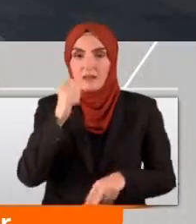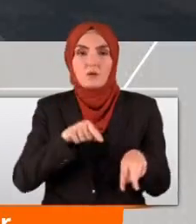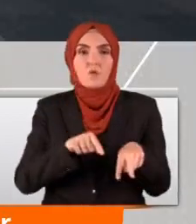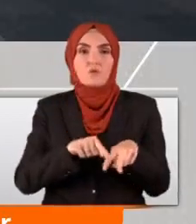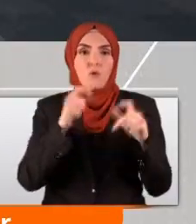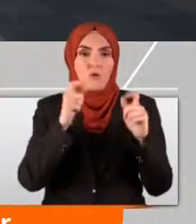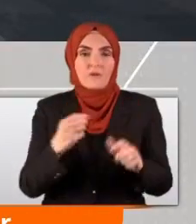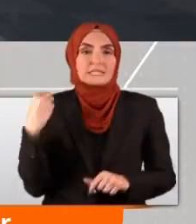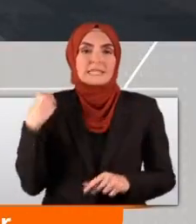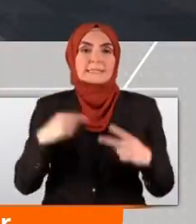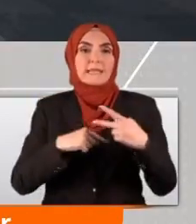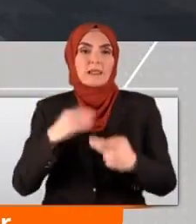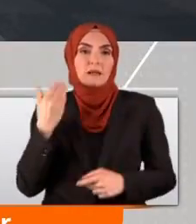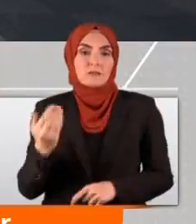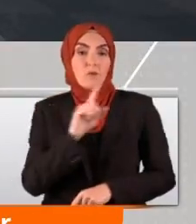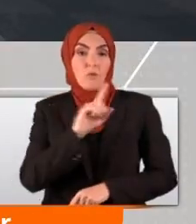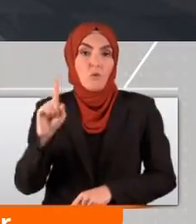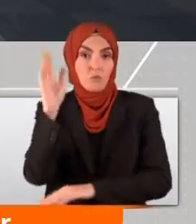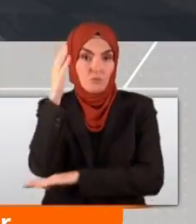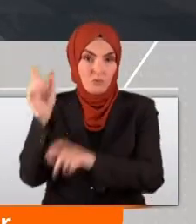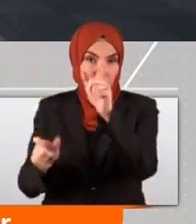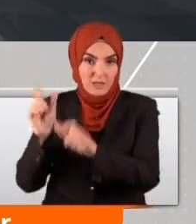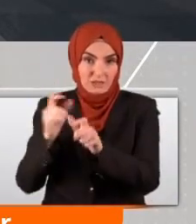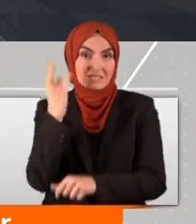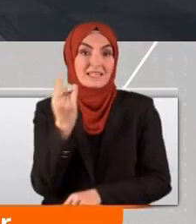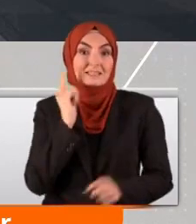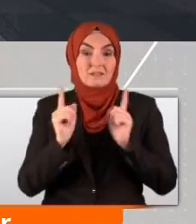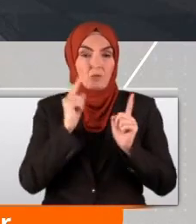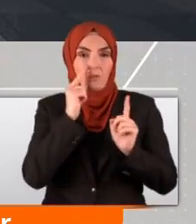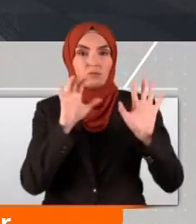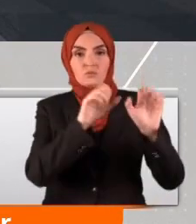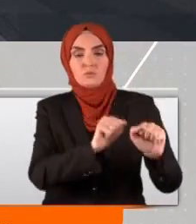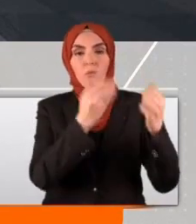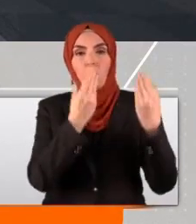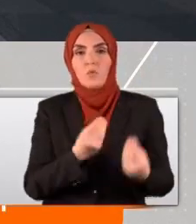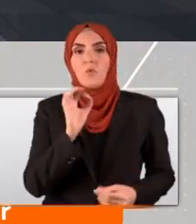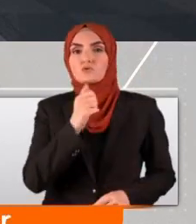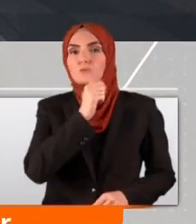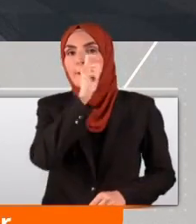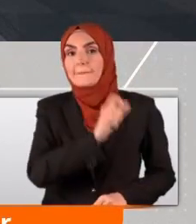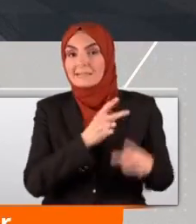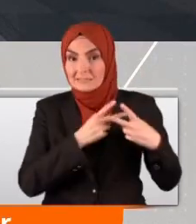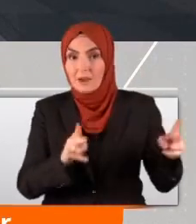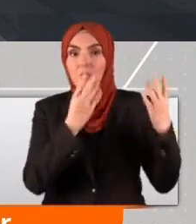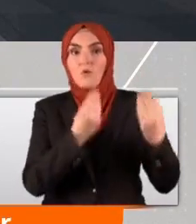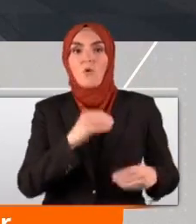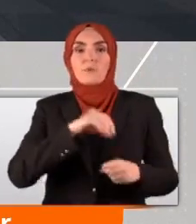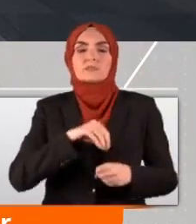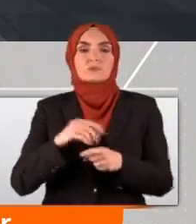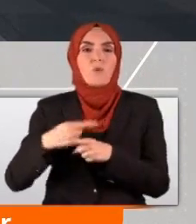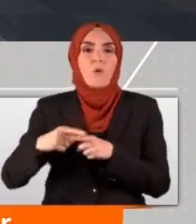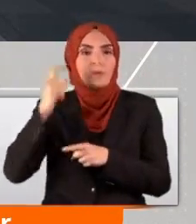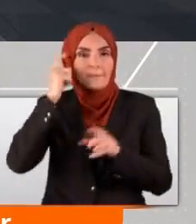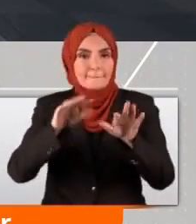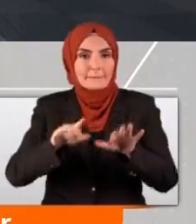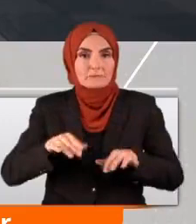Zelanda. 10 büyükelçi Gezi Parkı davasından tutuklu bulunan Osman Kavala'nın serbest bırakılması için ortak bildiri yayımladı.